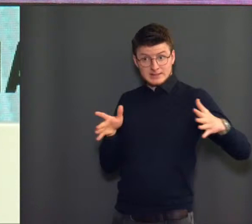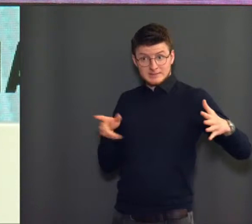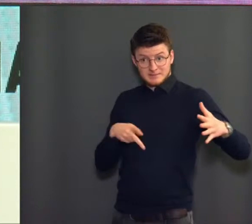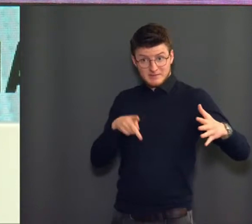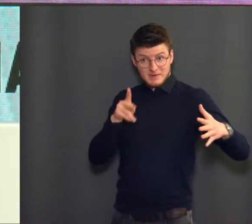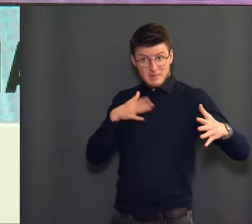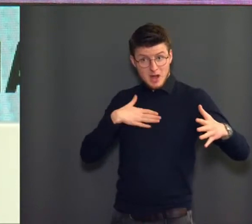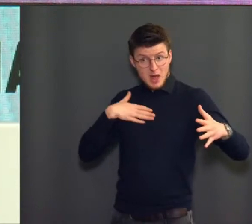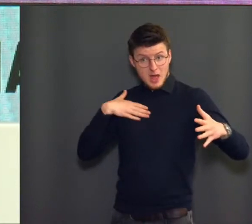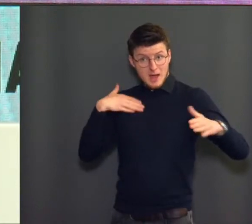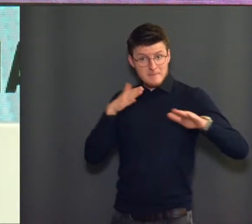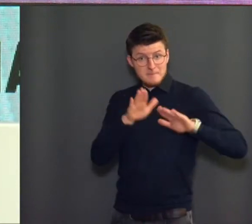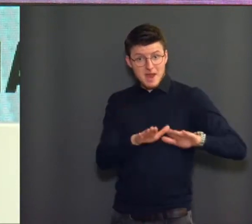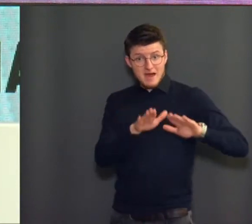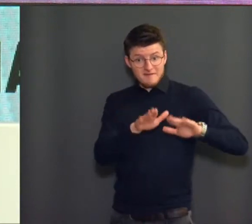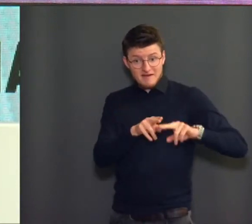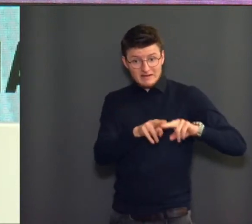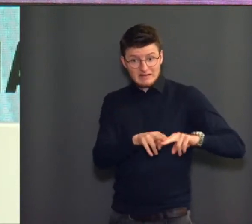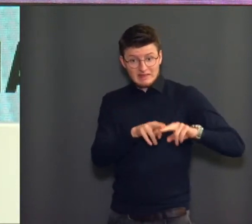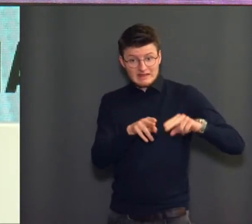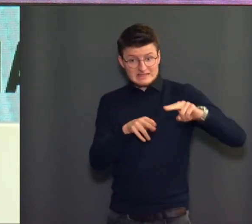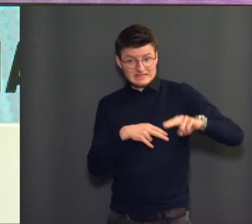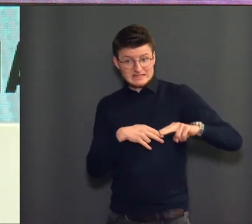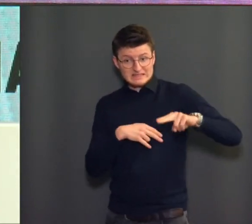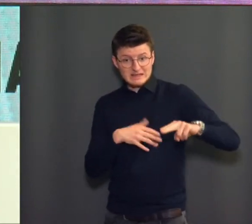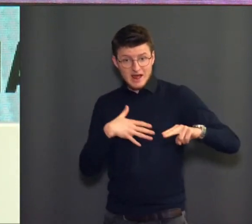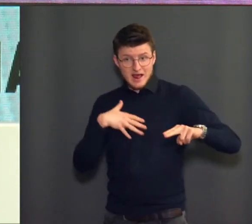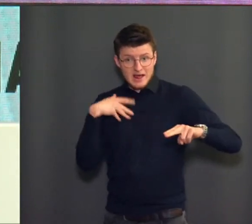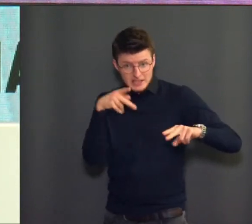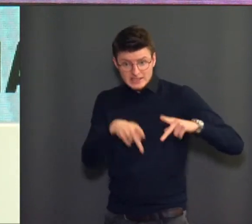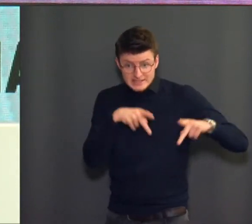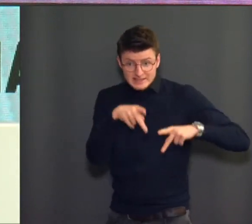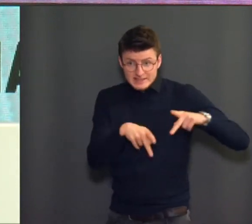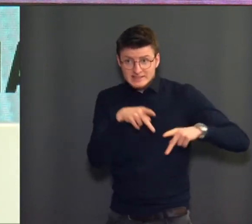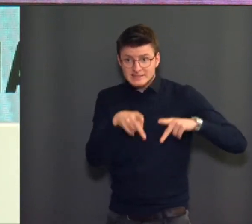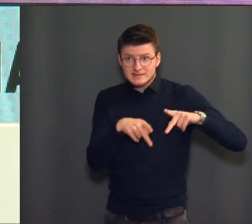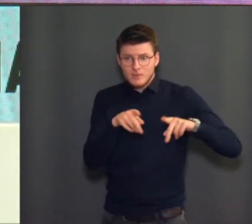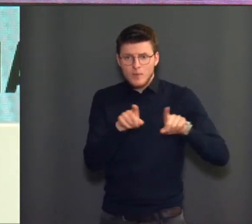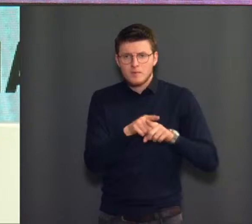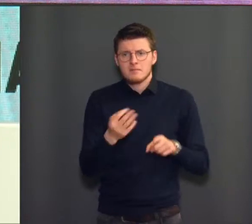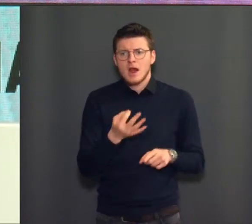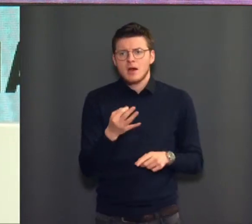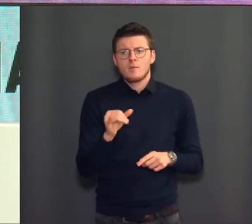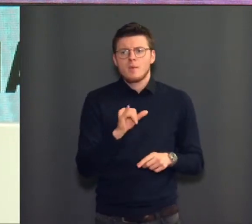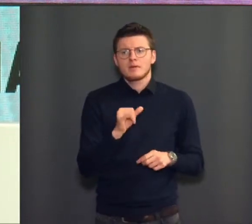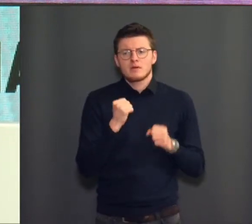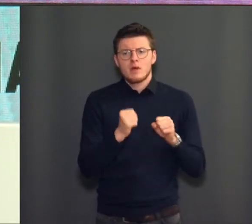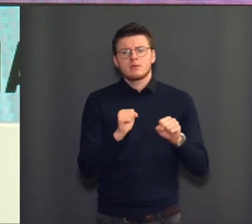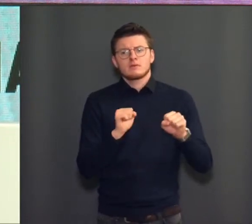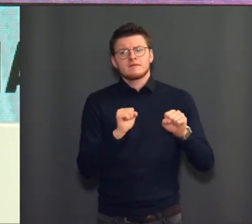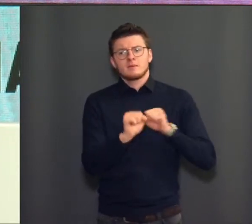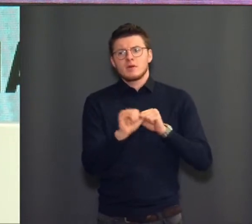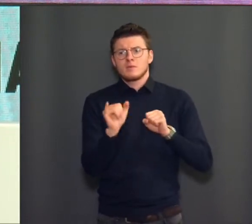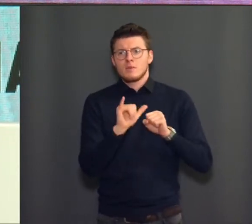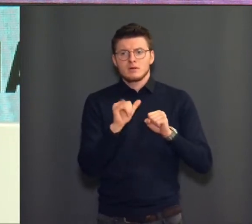Wat absoluut cruciaal is, is dat we een overbelasting van het systeem kunnen vermijden. Want als je extra bedden moet